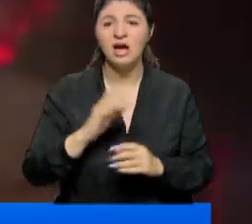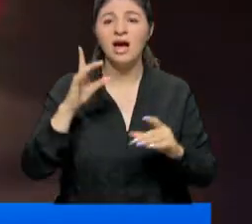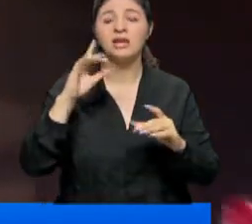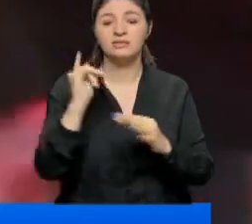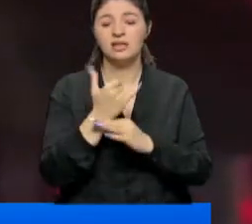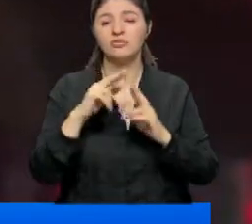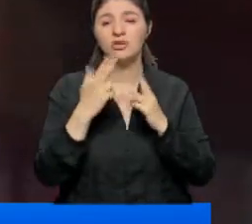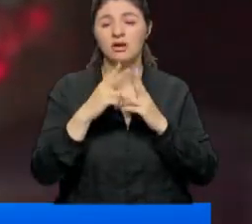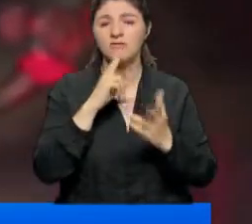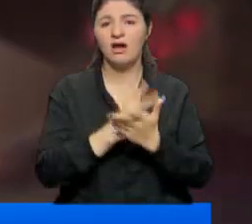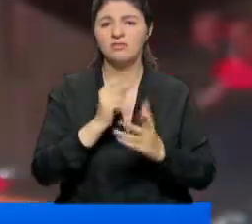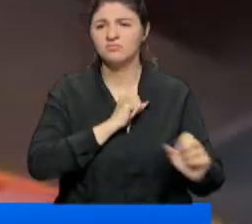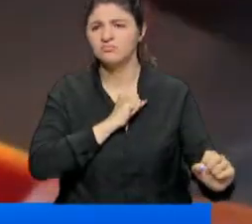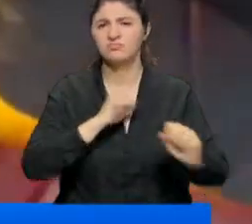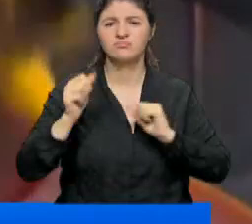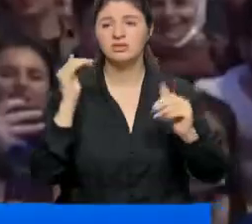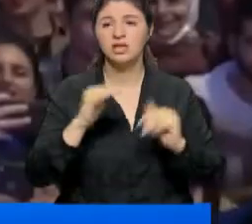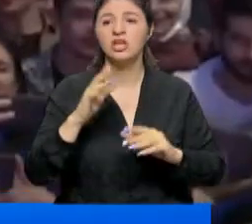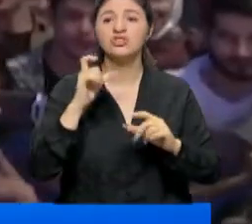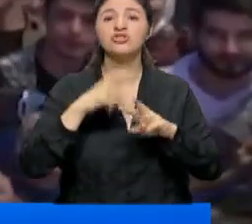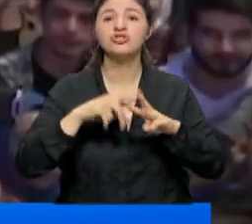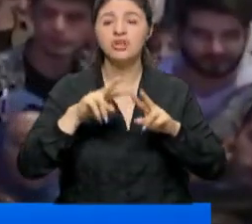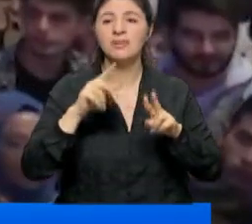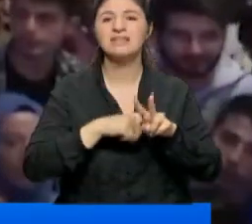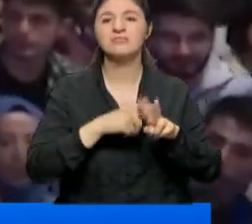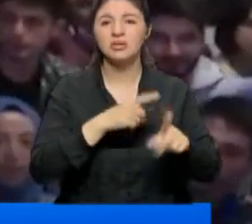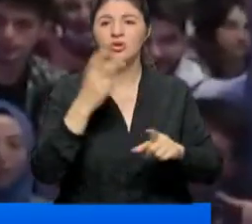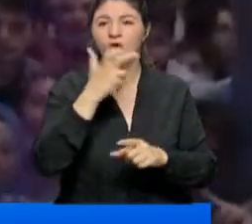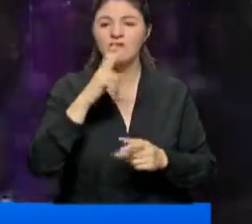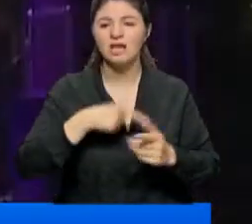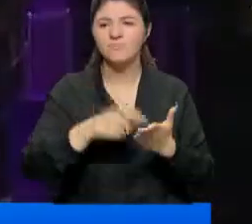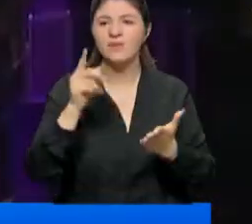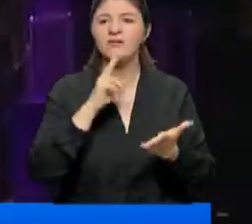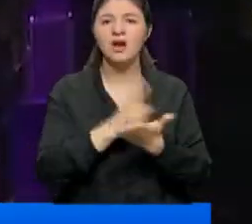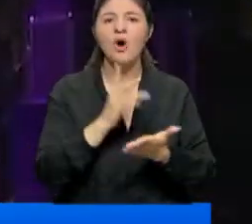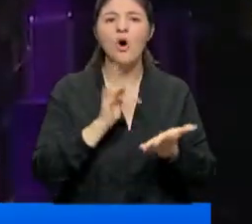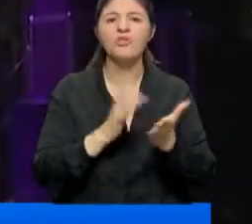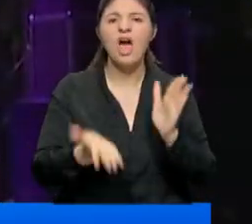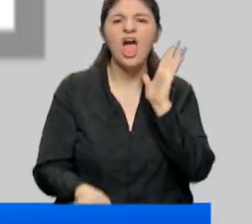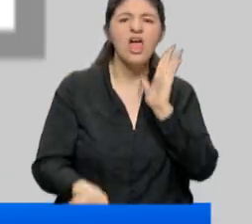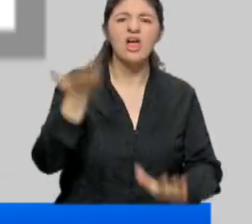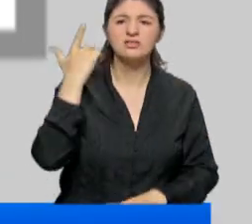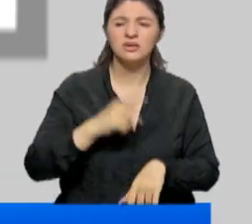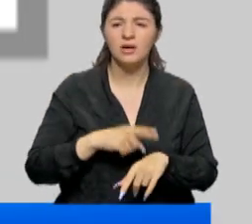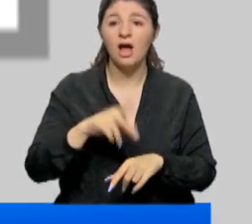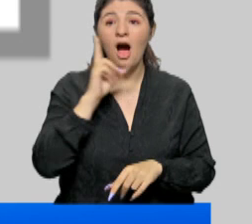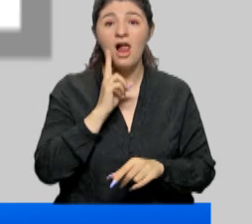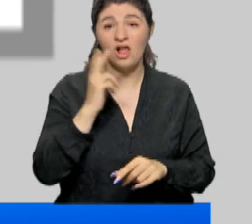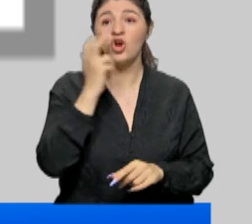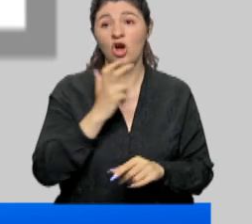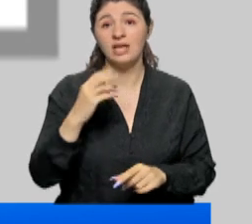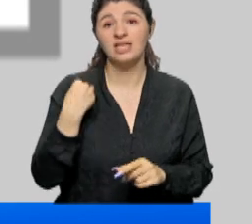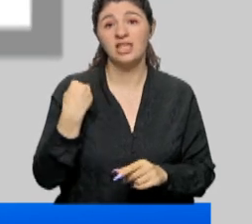Sanat dünyasından da kararına tepkiler yükseldi Cem Yılmaz konseri iptal kararını ortaçağ'dan diyerek eleştirdi ahlaklı